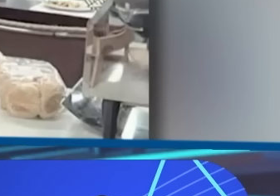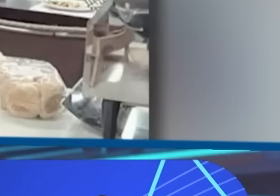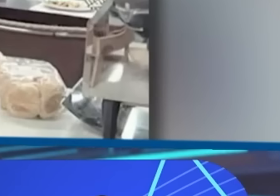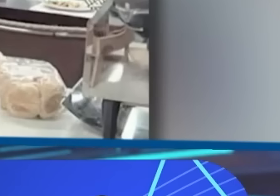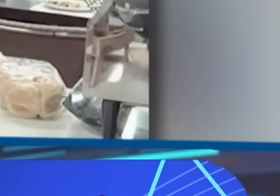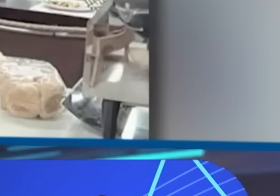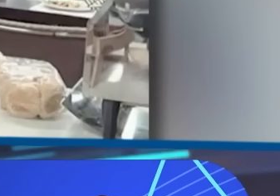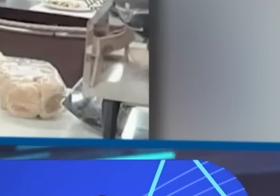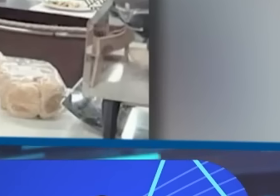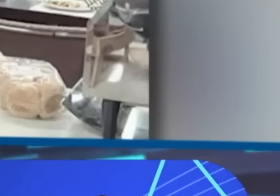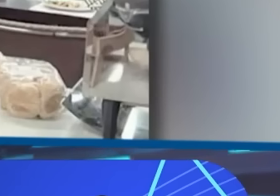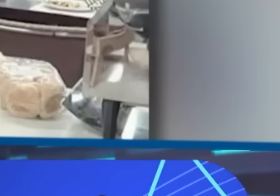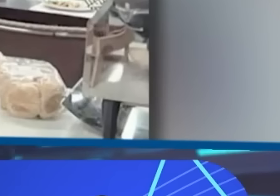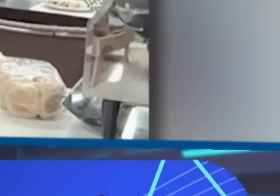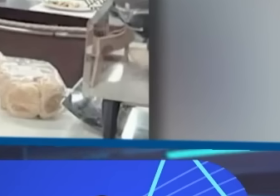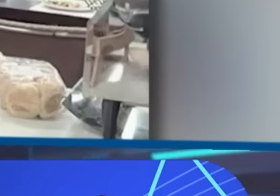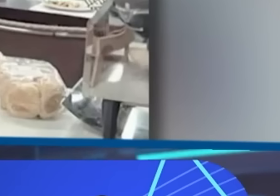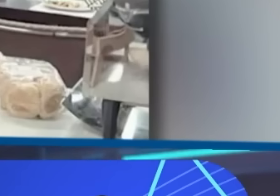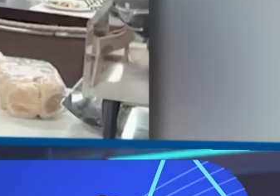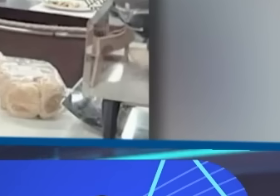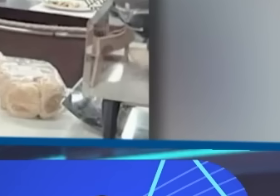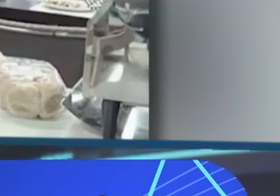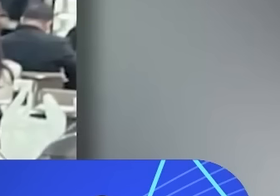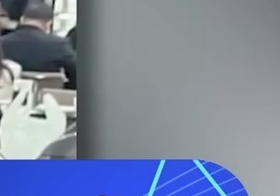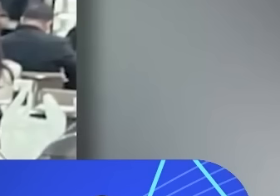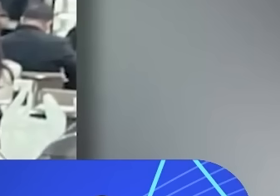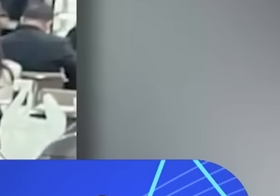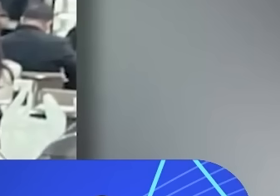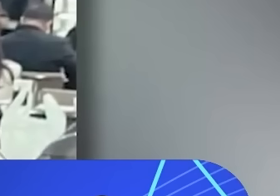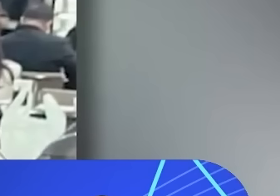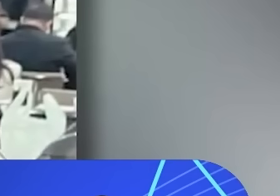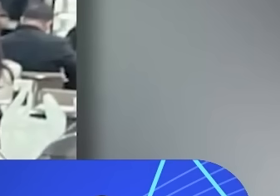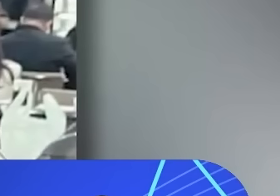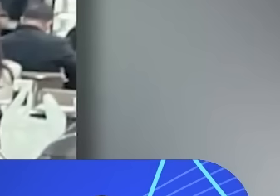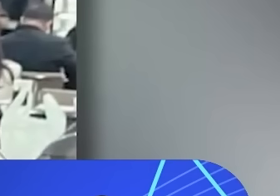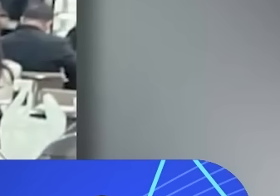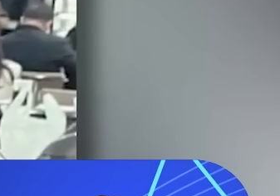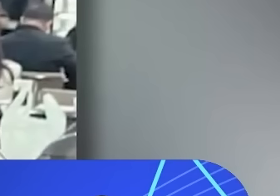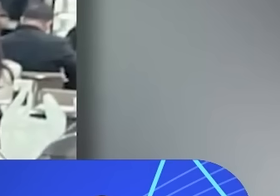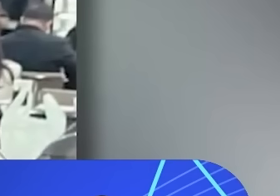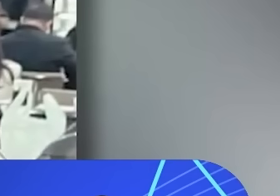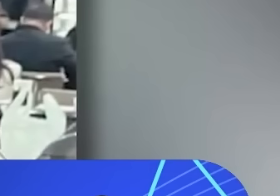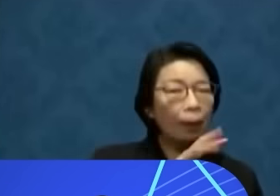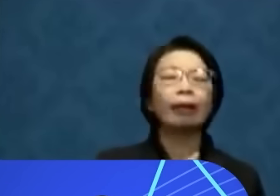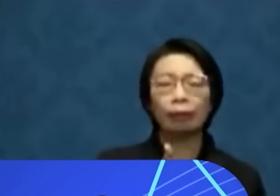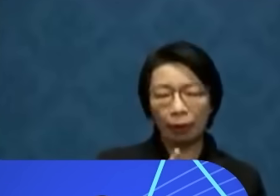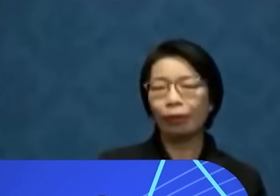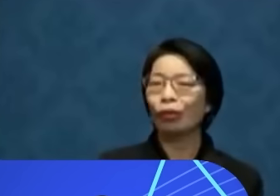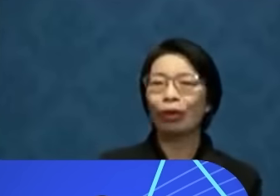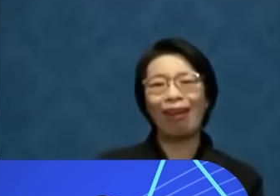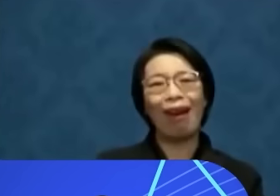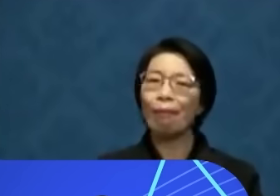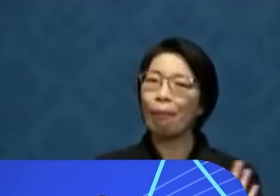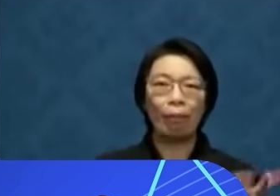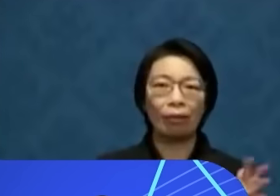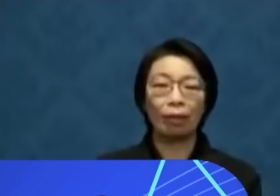กระจ่างเห็นบอกว่าร้อนถึงสภาเลยนะฮะวันนี้ท่านรองประธานสภาคนที่ 2คุณพิเชษฐ์เชื้อเมืองพานวันนี้ก็มีการออกมาบอกเหมือนกัน